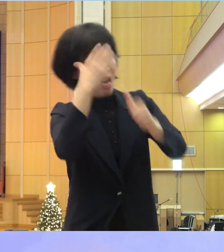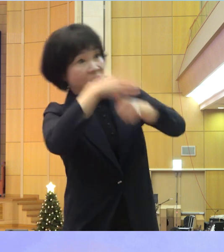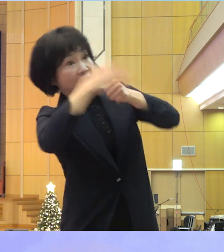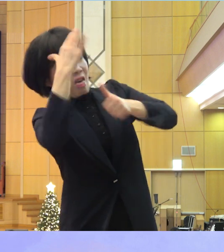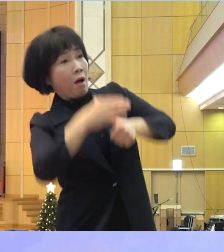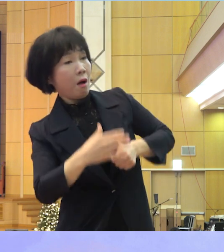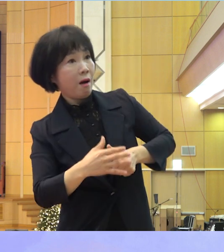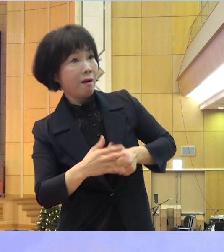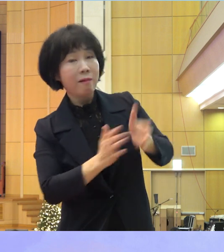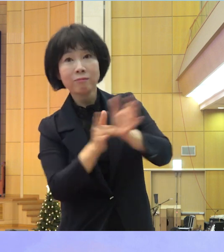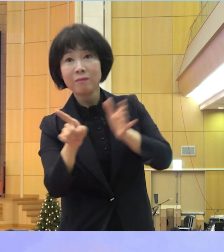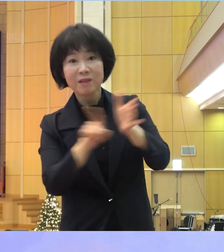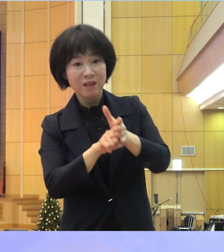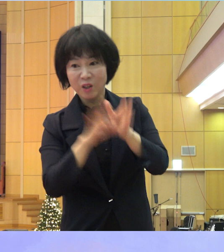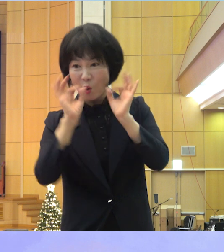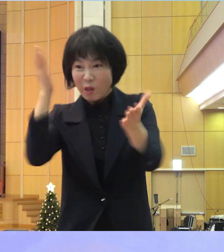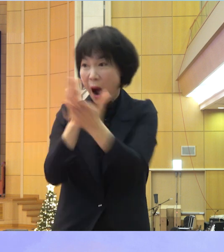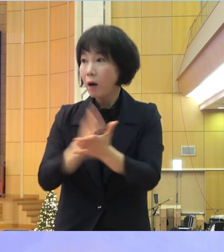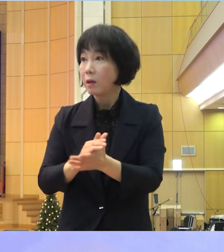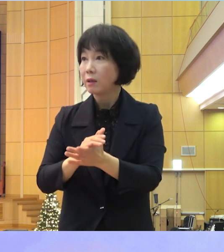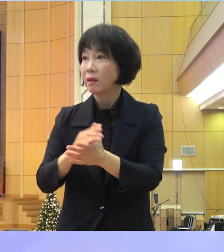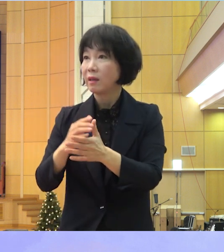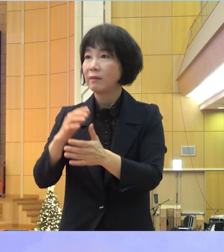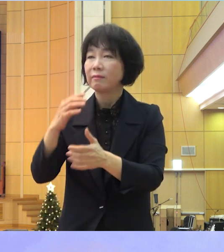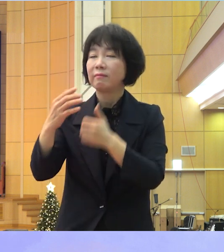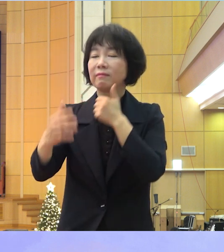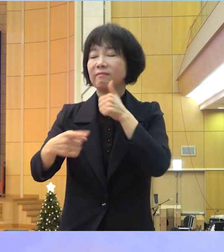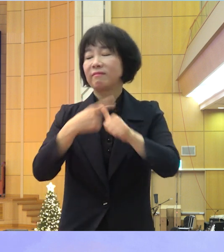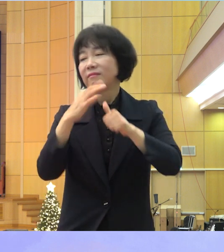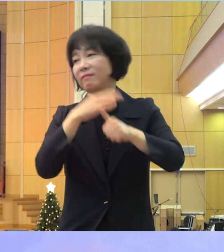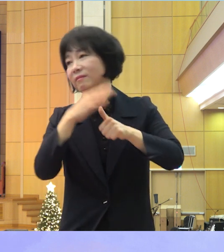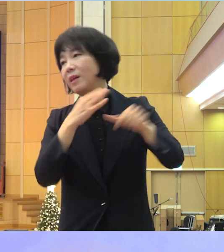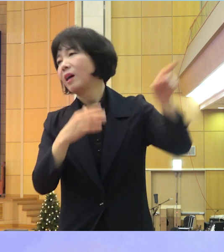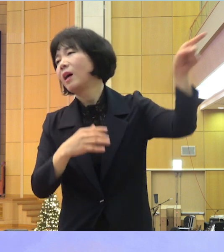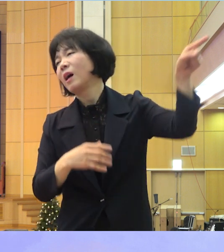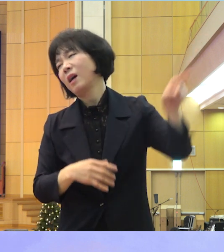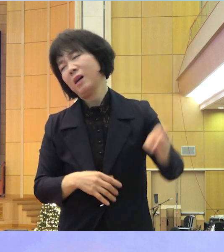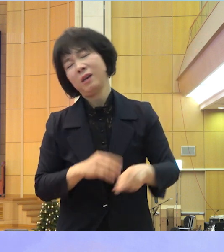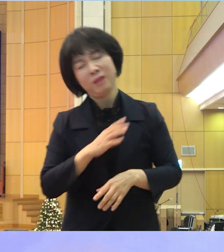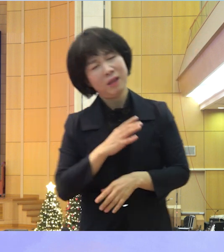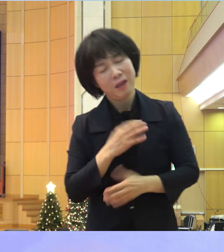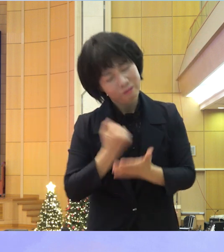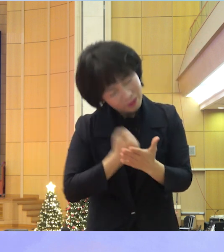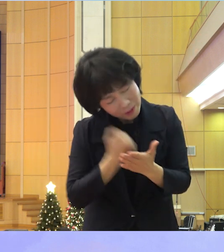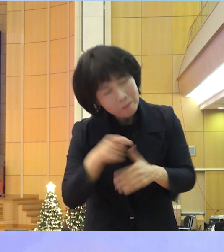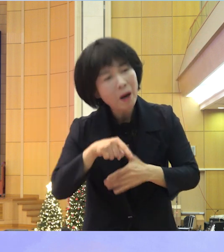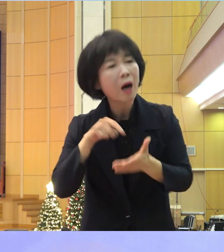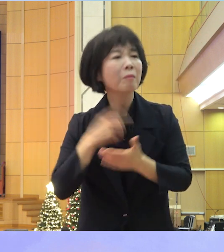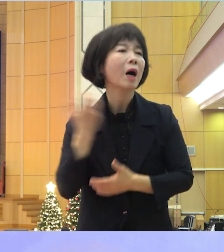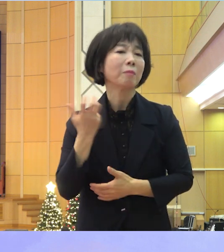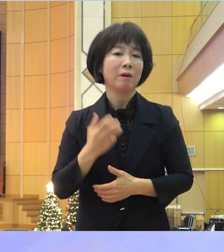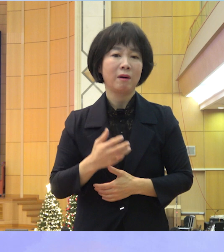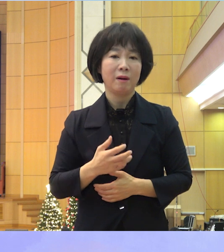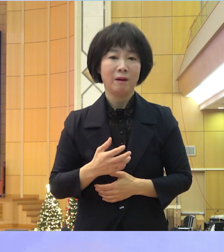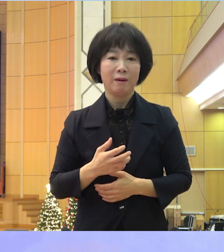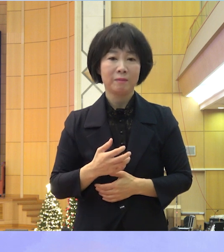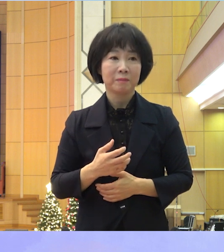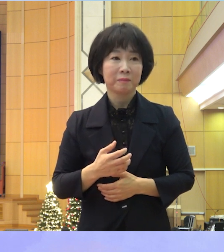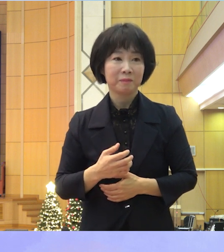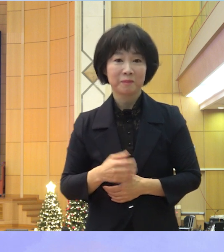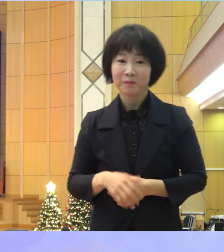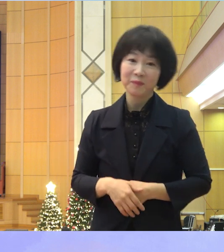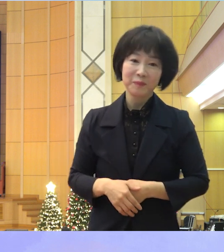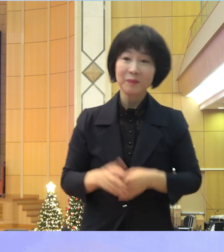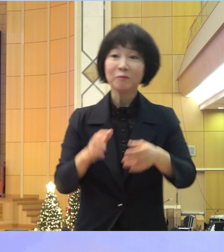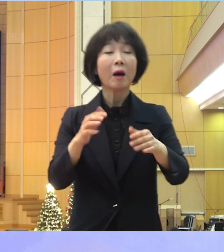영화 보셨어요? 영화를 보면, 영화에 나오는 장면을 이렇게 보면요, 눈꼬리 올라가는 건